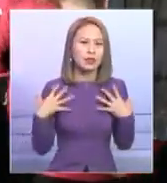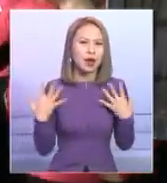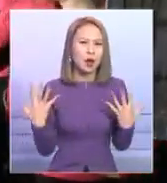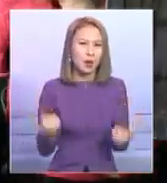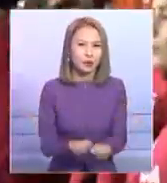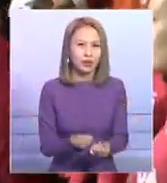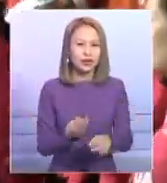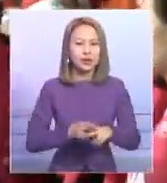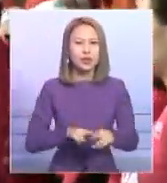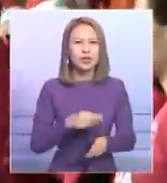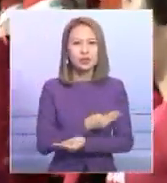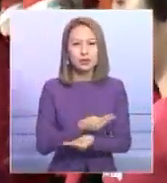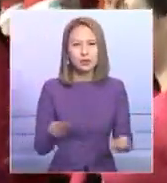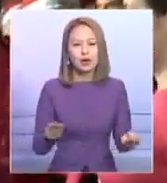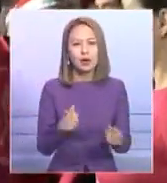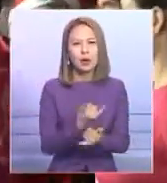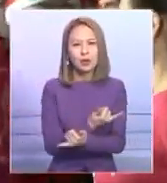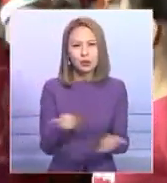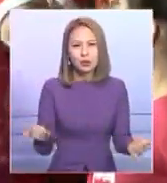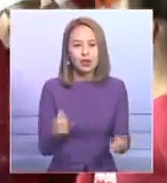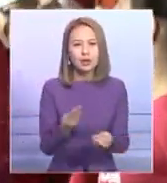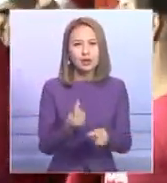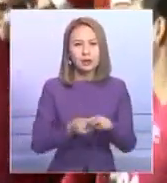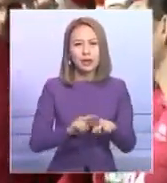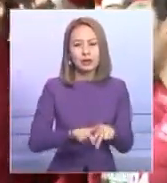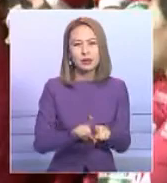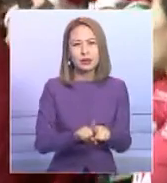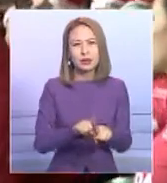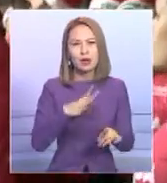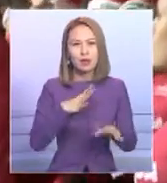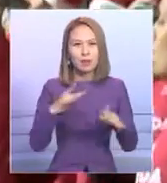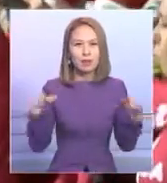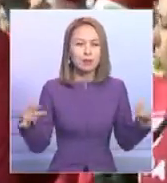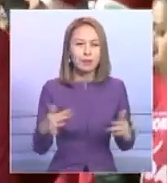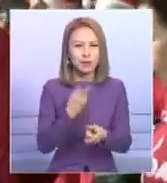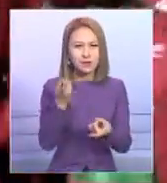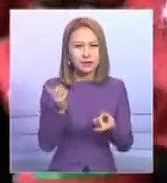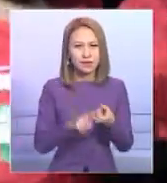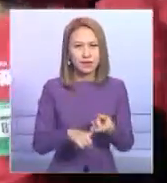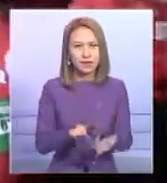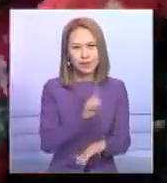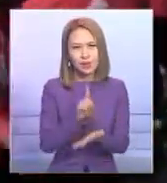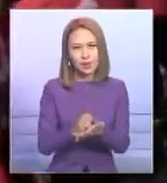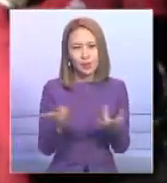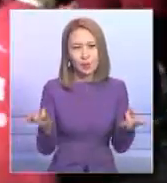қайырымдылық. Мұндай қолдау мұқтаж адамдарға әсіресе Рождество мен жаңа жыл қарсаңында өте керек.